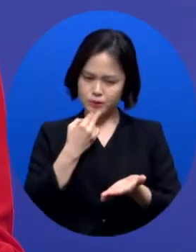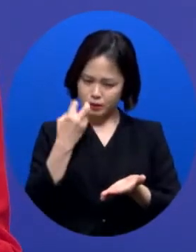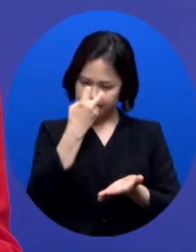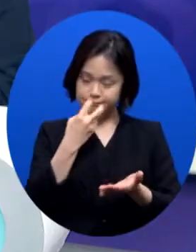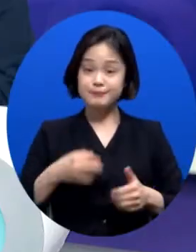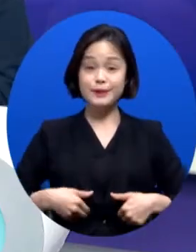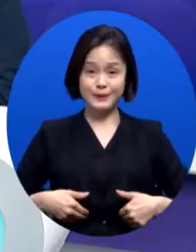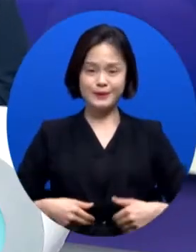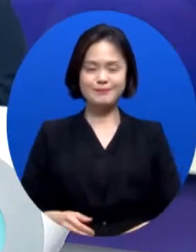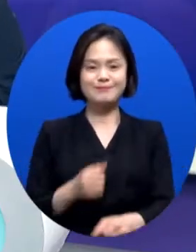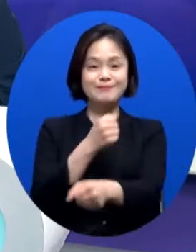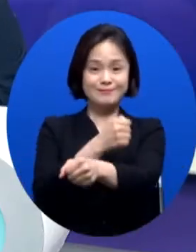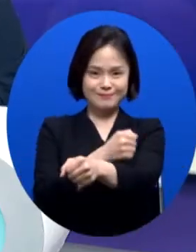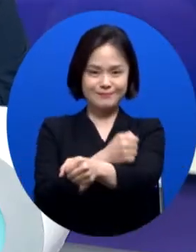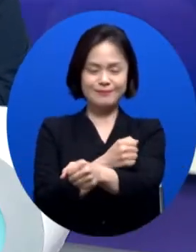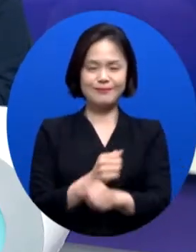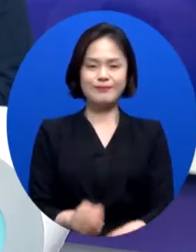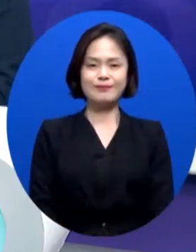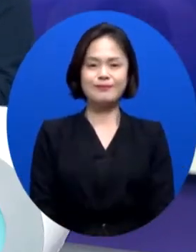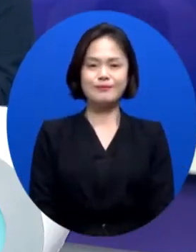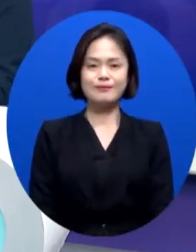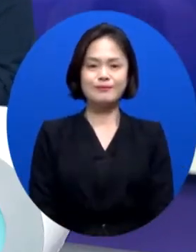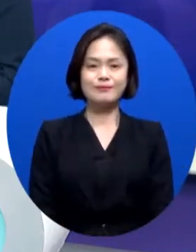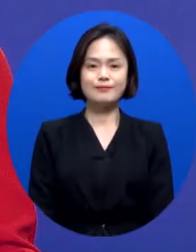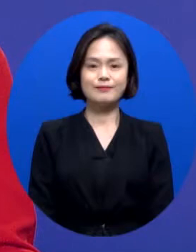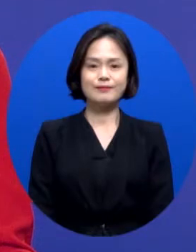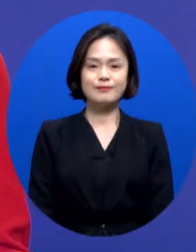기자 잘 들었습니다.